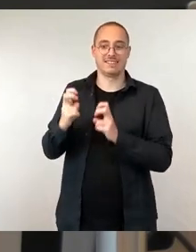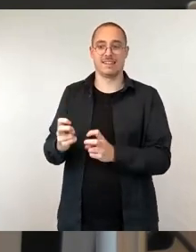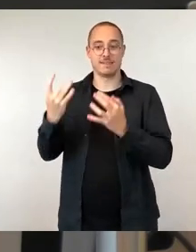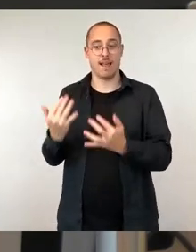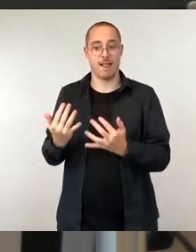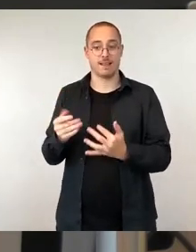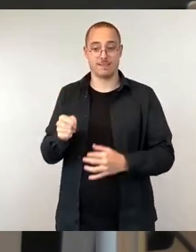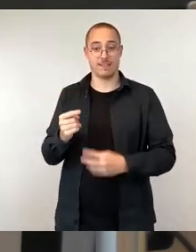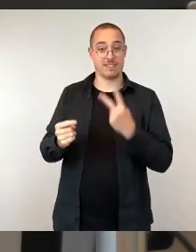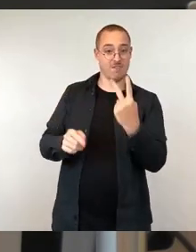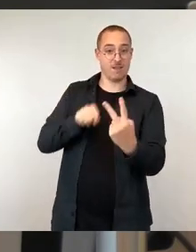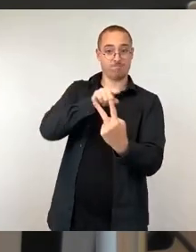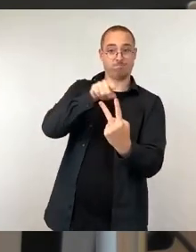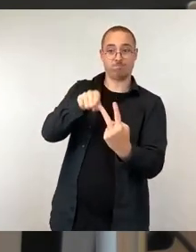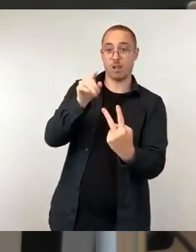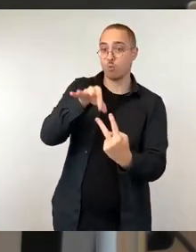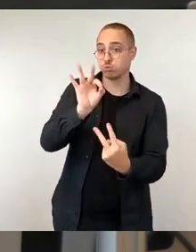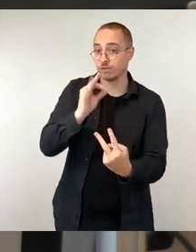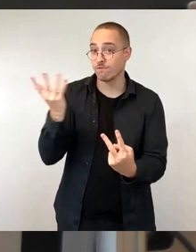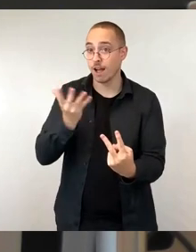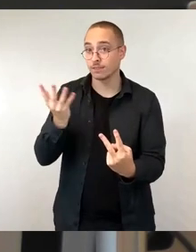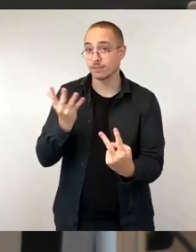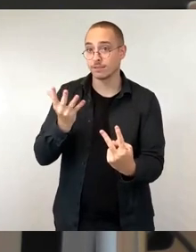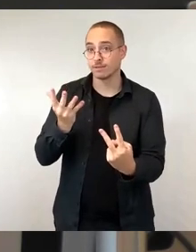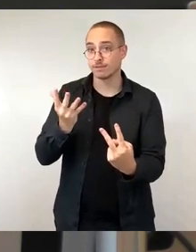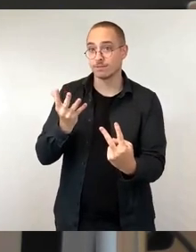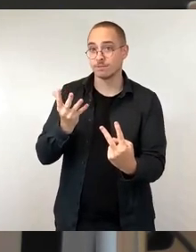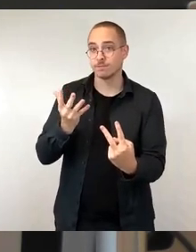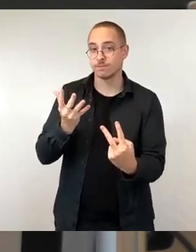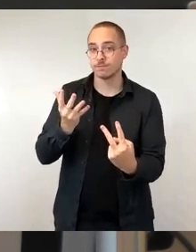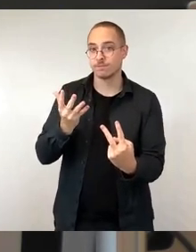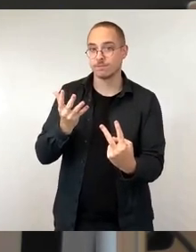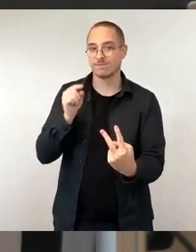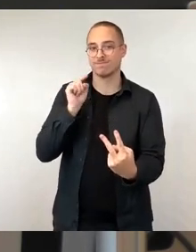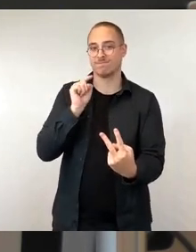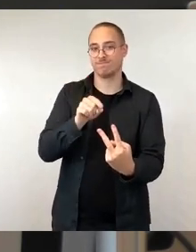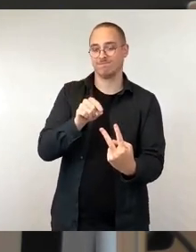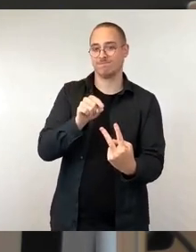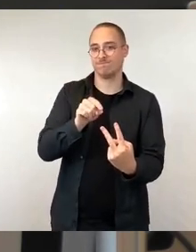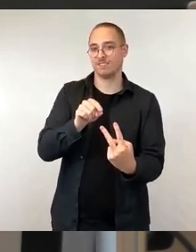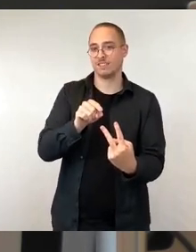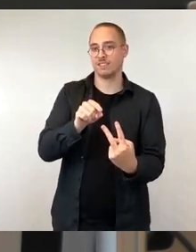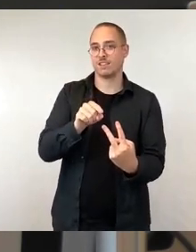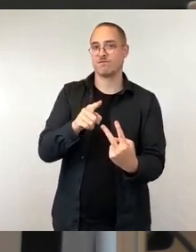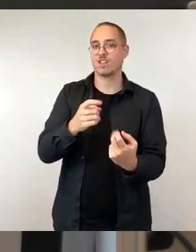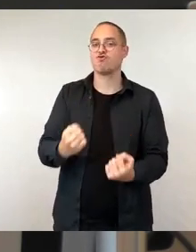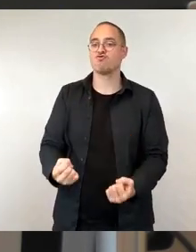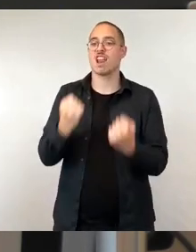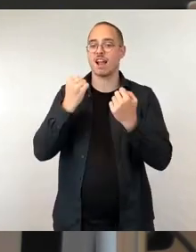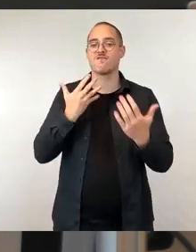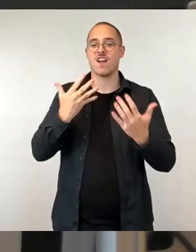diejenige zu wählen ist, die, und das macht auch Sinn, die das Stärkeverhältnis der Fraktionen und